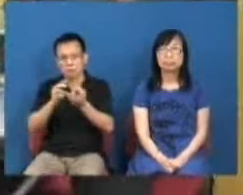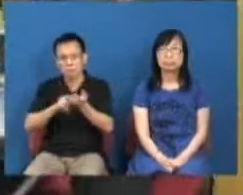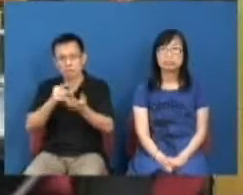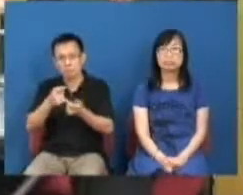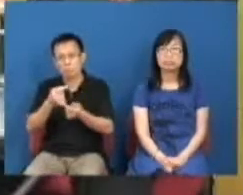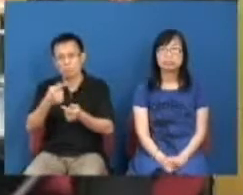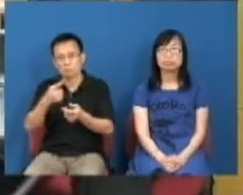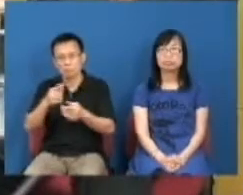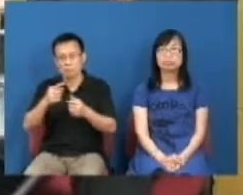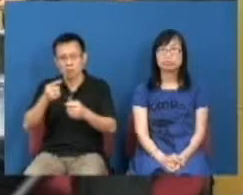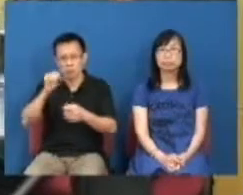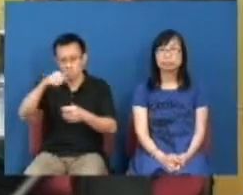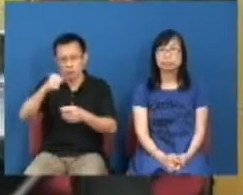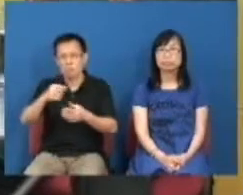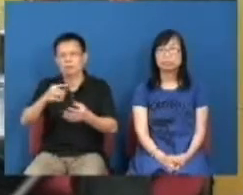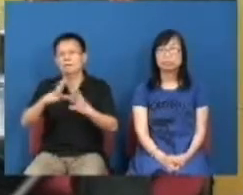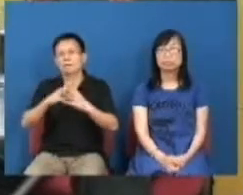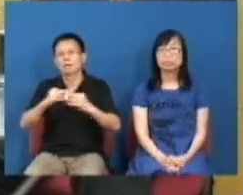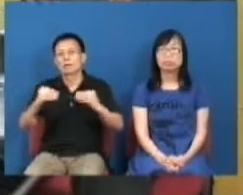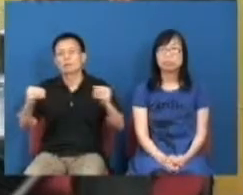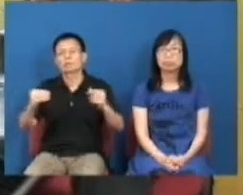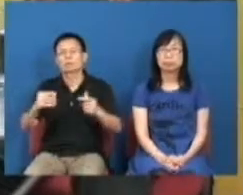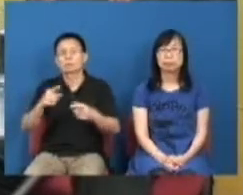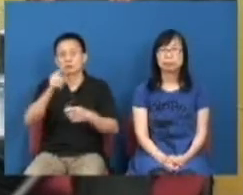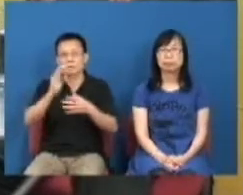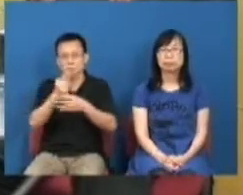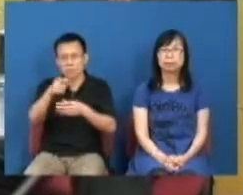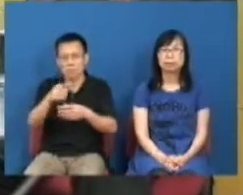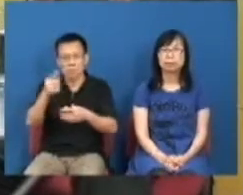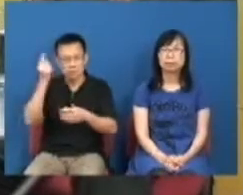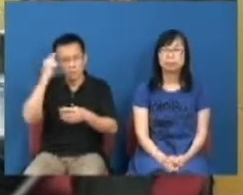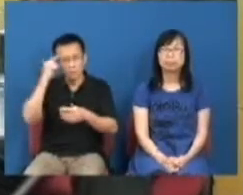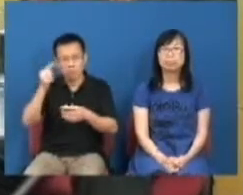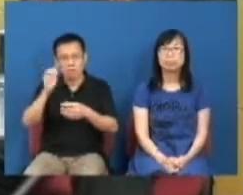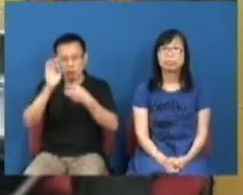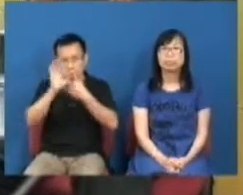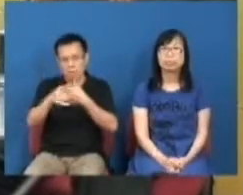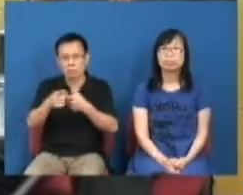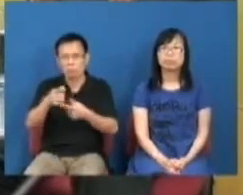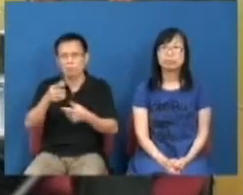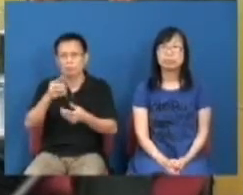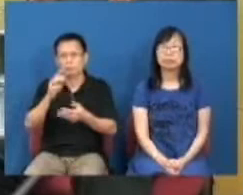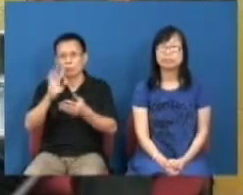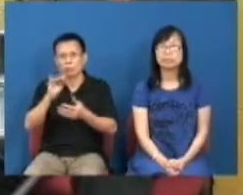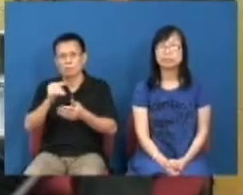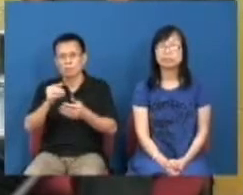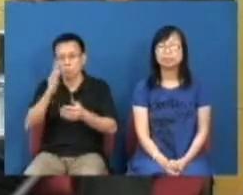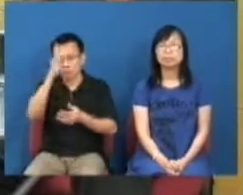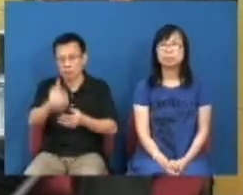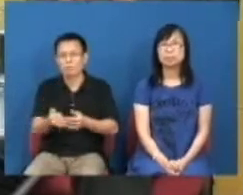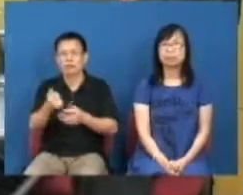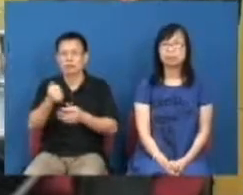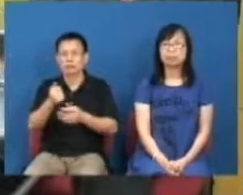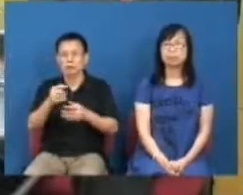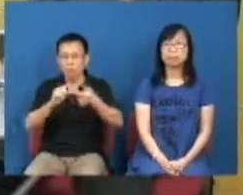你應該解決咗噶啦。 解決咗。 咁因為你哋咧知道資訊之後咧，你哋就可以有一個正確嘅方向去解決滲